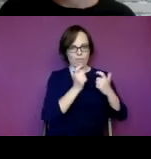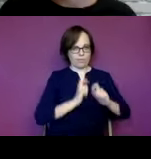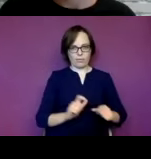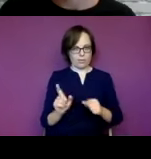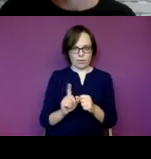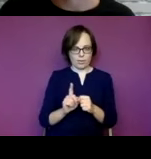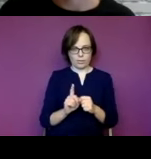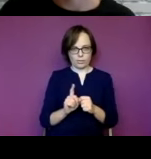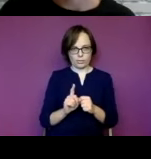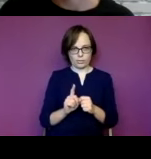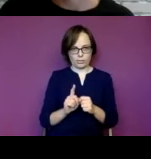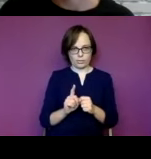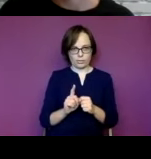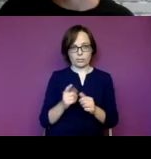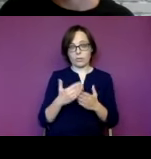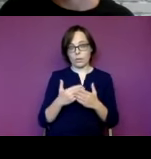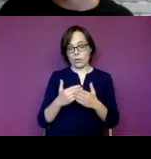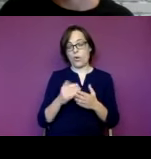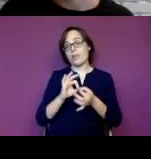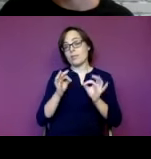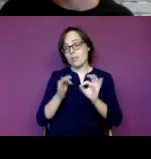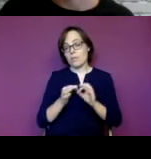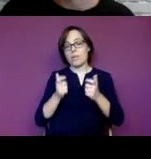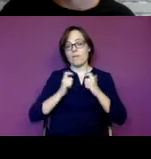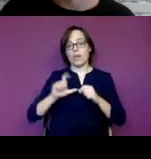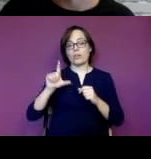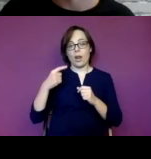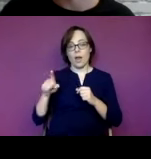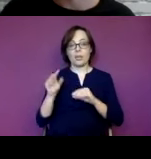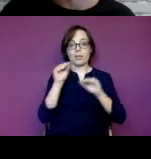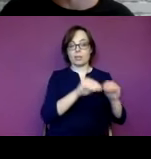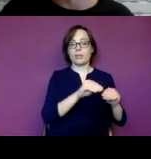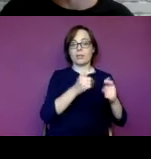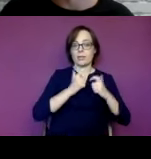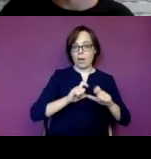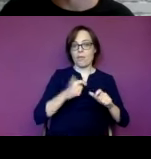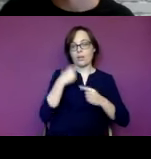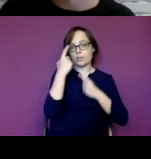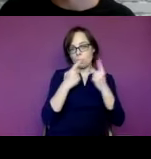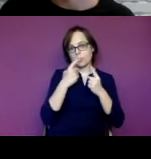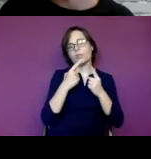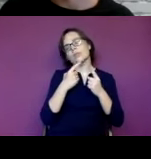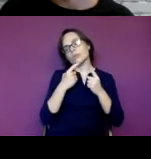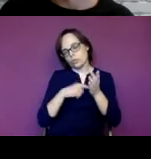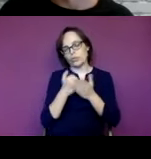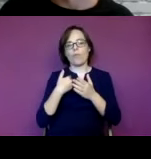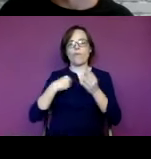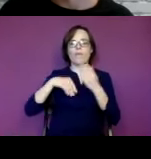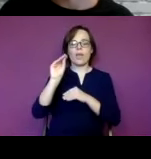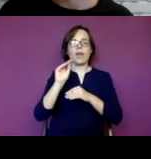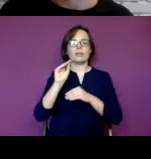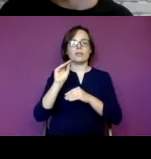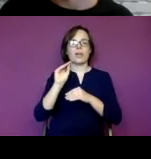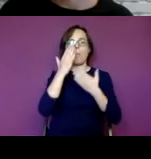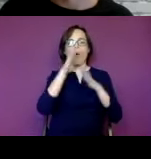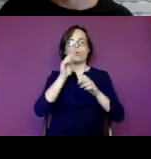Więc umieszczając Wieśland we wsi, wydaje mi się, że znowu więcej byśmy mówili o sobie, a mniej o